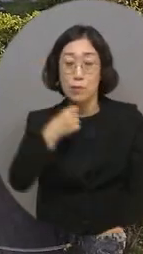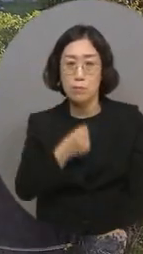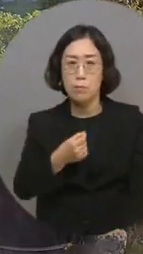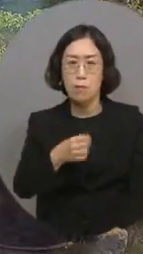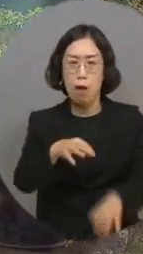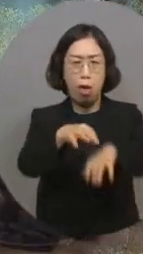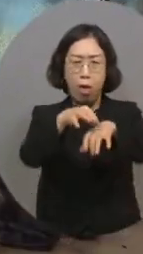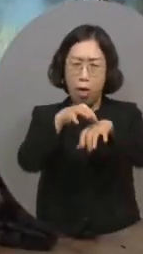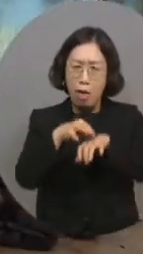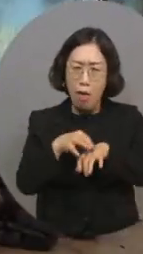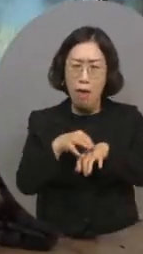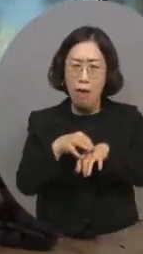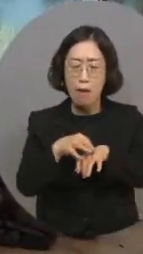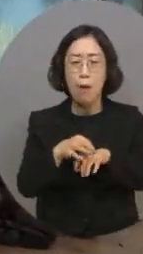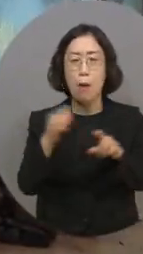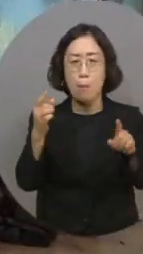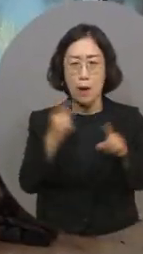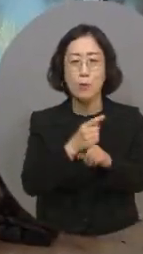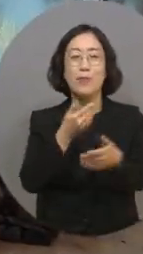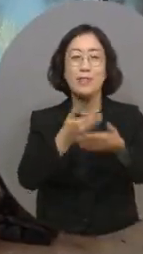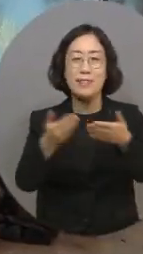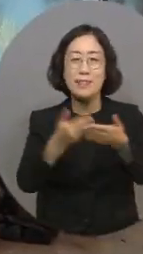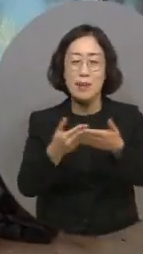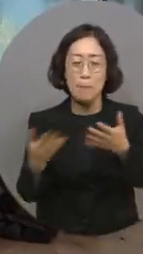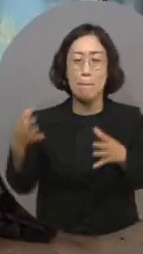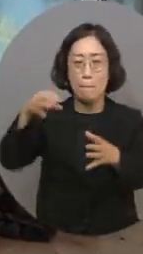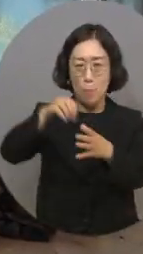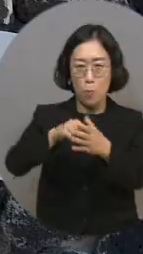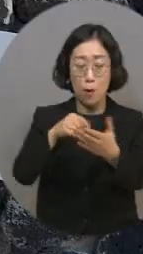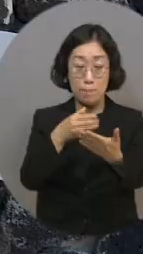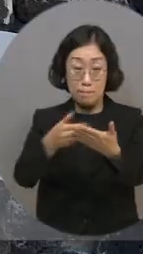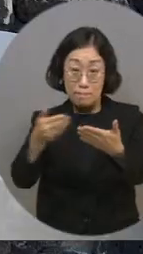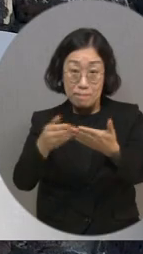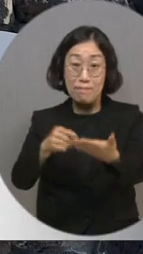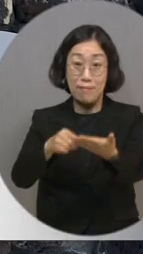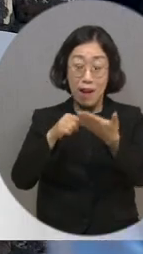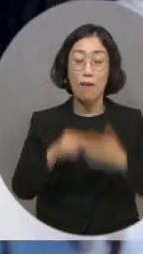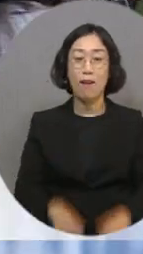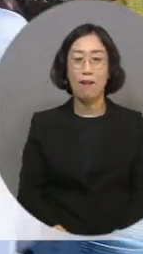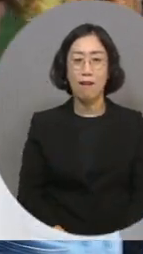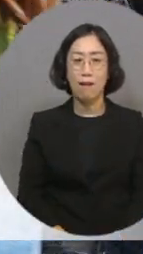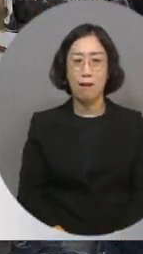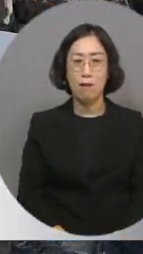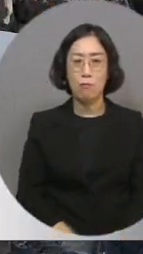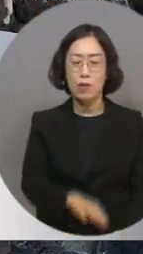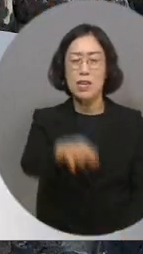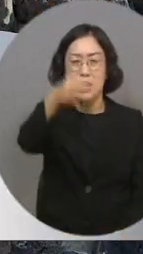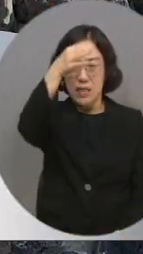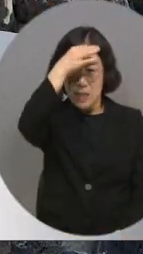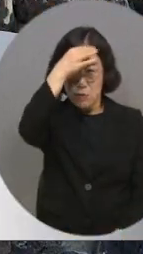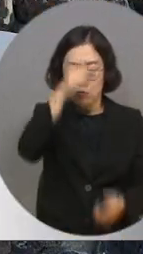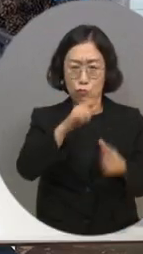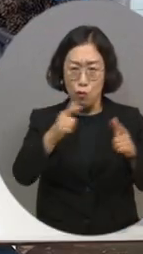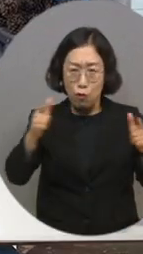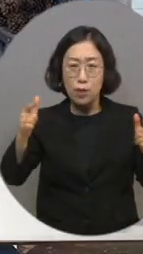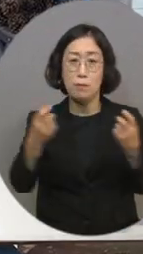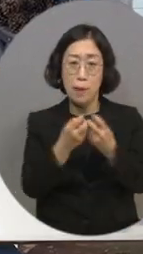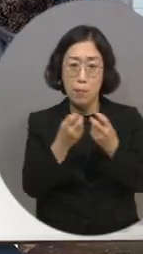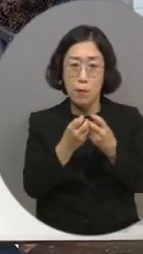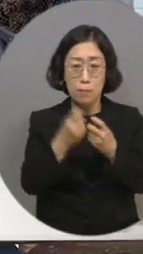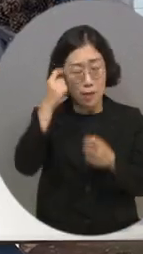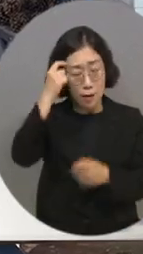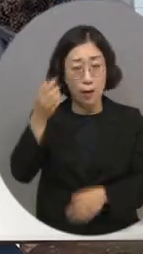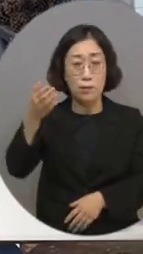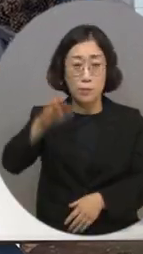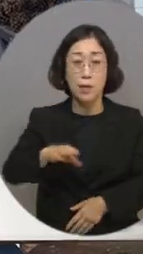자연을 두려울 수 없으니 자연을 그림 속에 앉힌 것입니다. 사실 우리가 지금 테크놀로지나 이런 것들을 얘기를 해도 실질적으로 이런